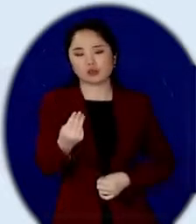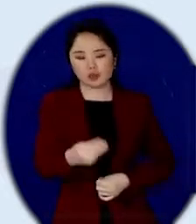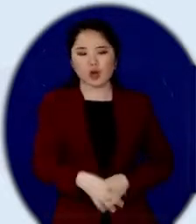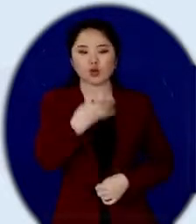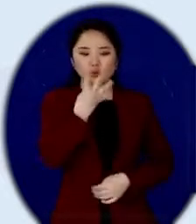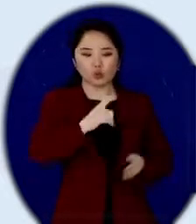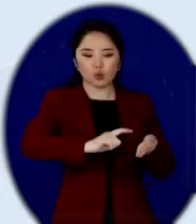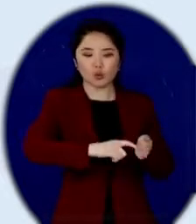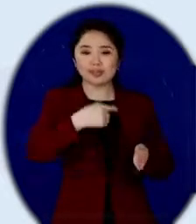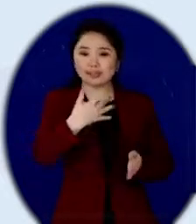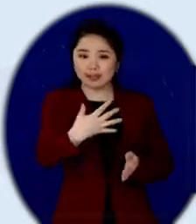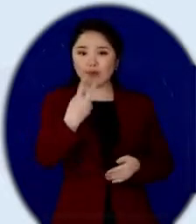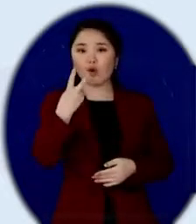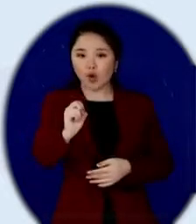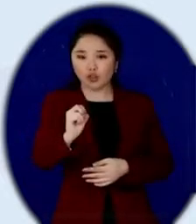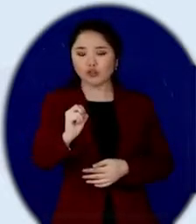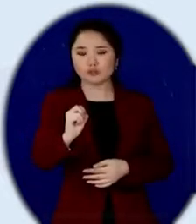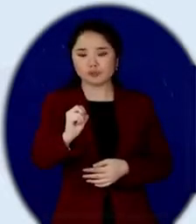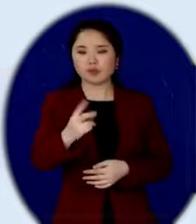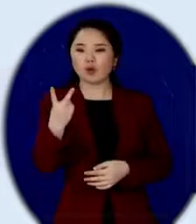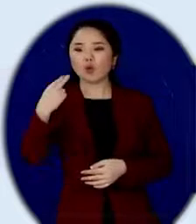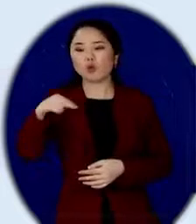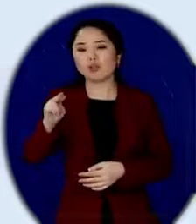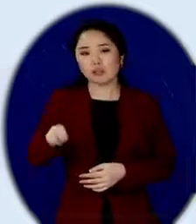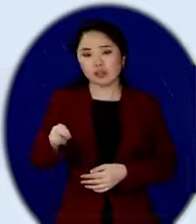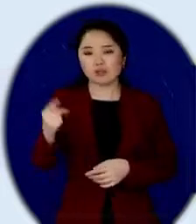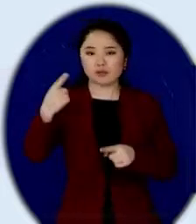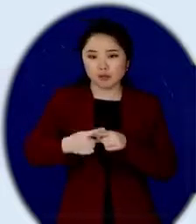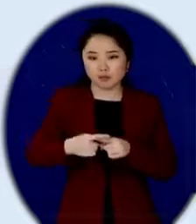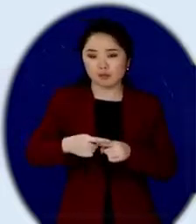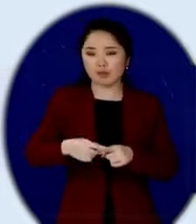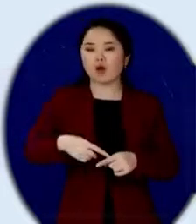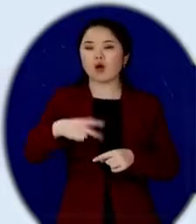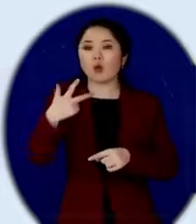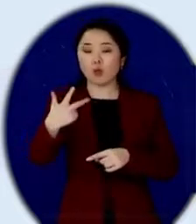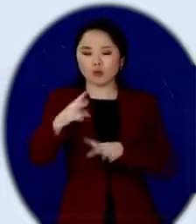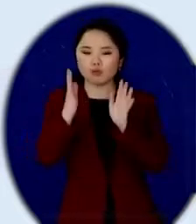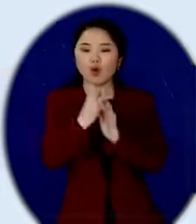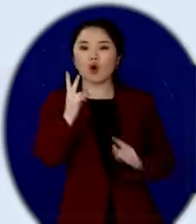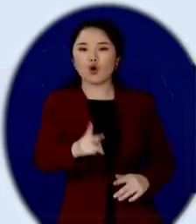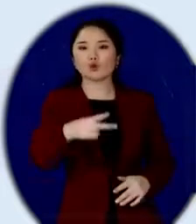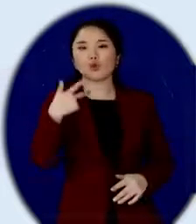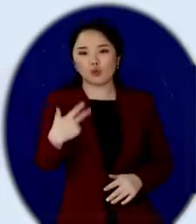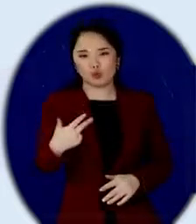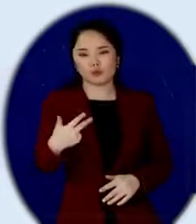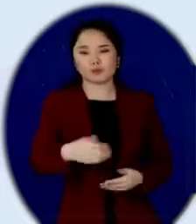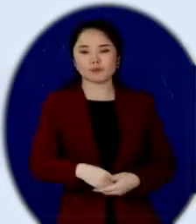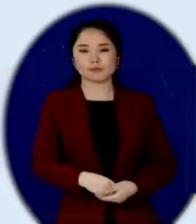Дөрвөн тавын хорь үлдэгдэл гурваа нэмээд 23. За, сайн